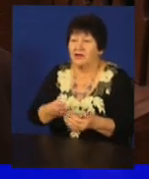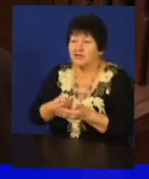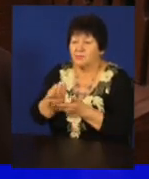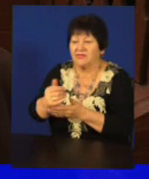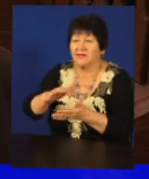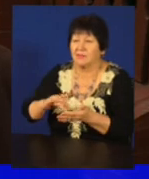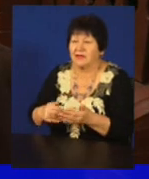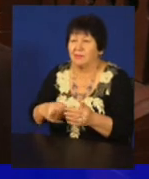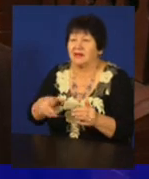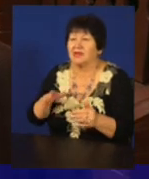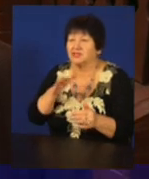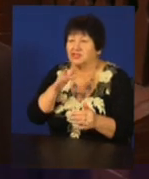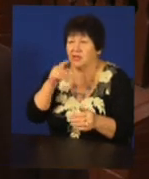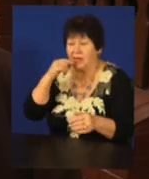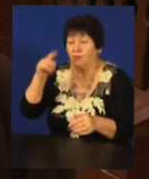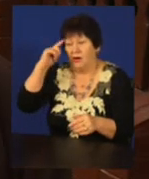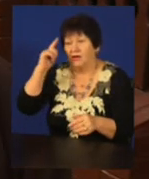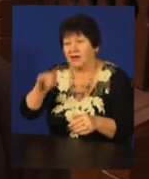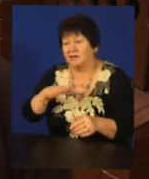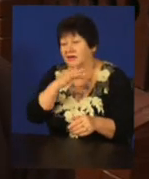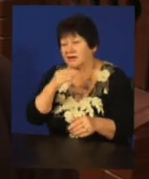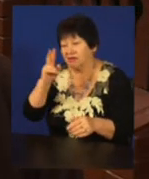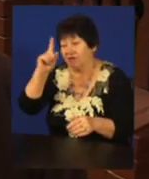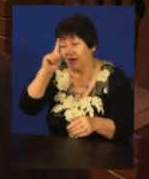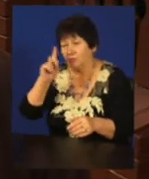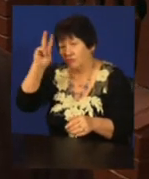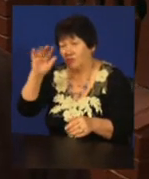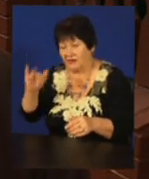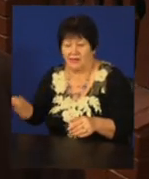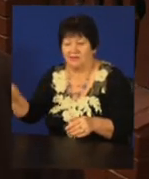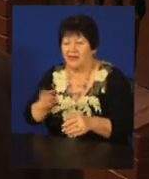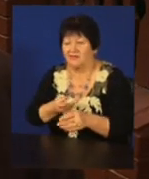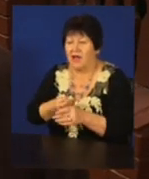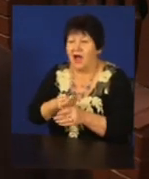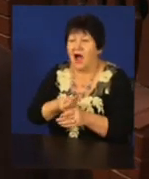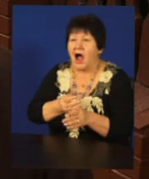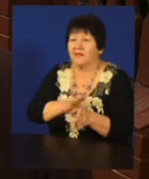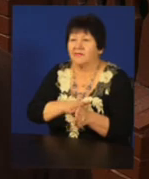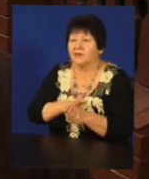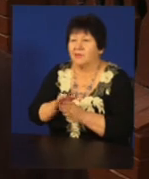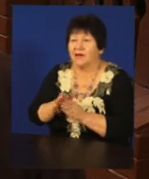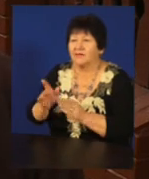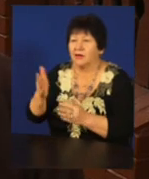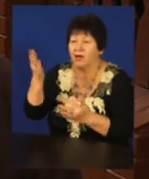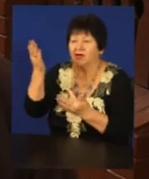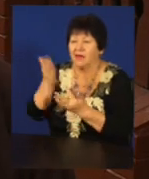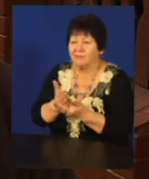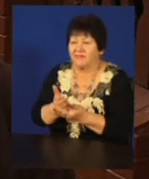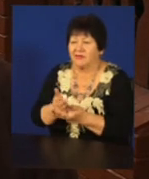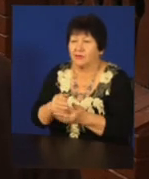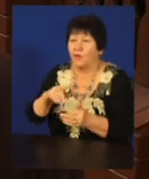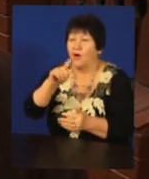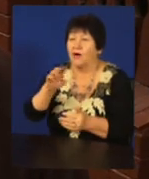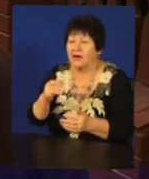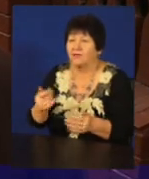până în timp de câteva luni au să achete toți, fiindcă noi așa am pățit cu gazul și apoi după